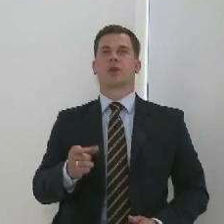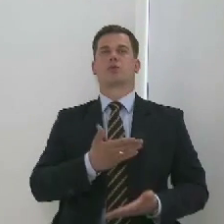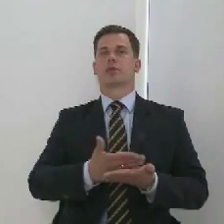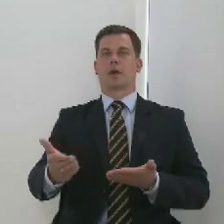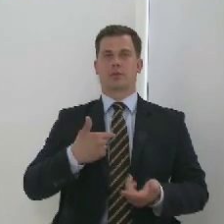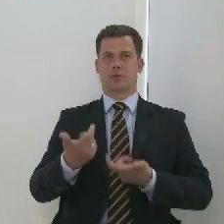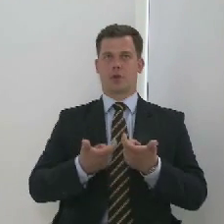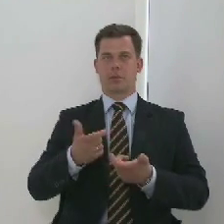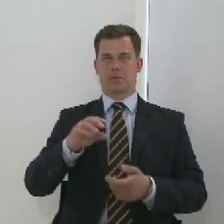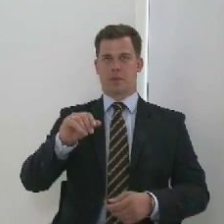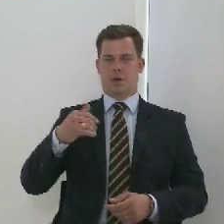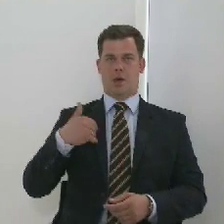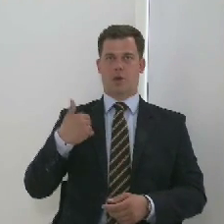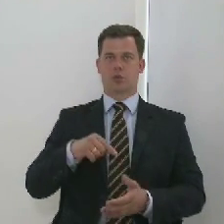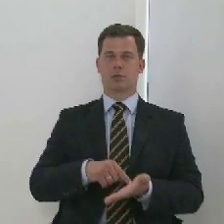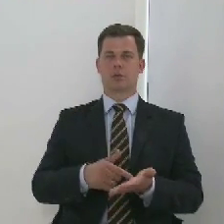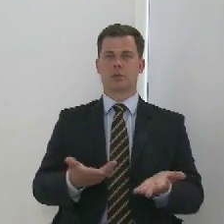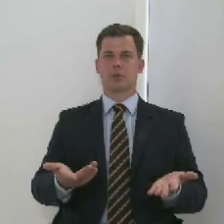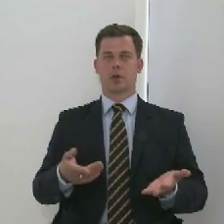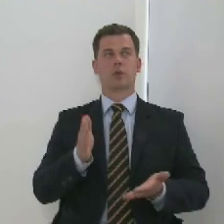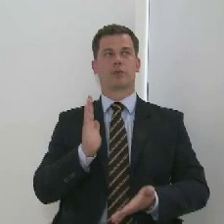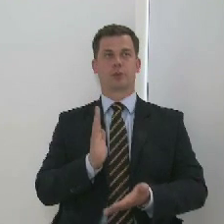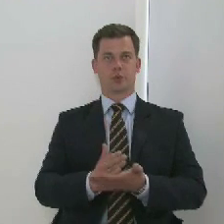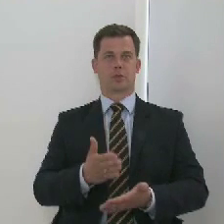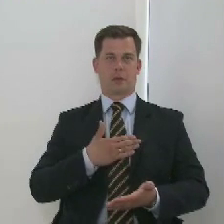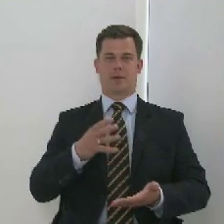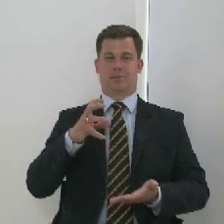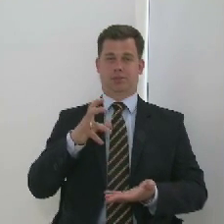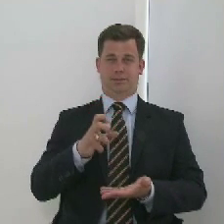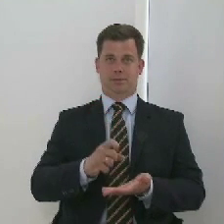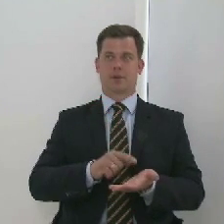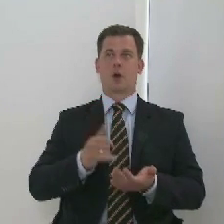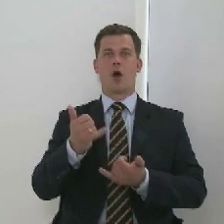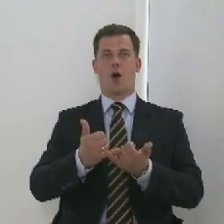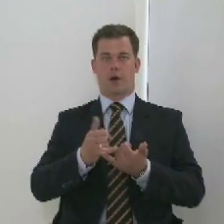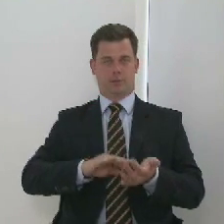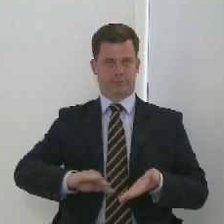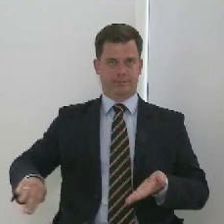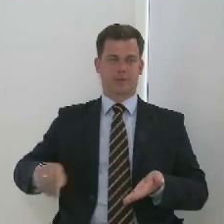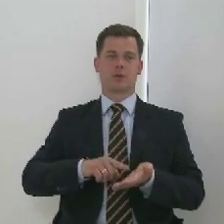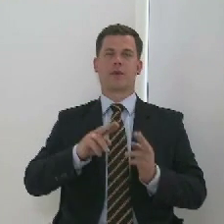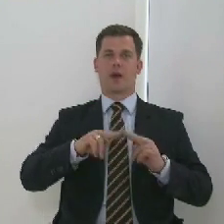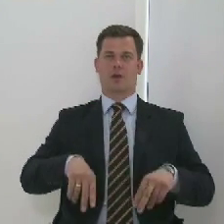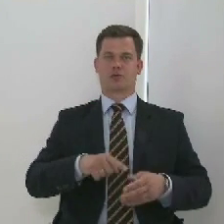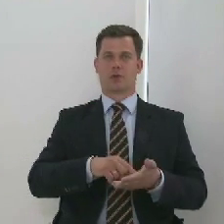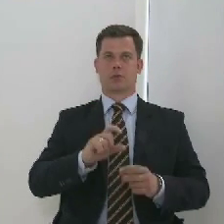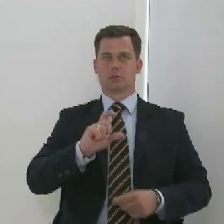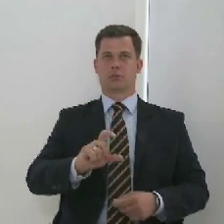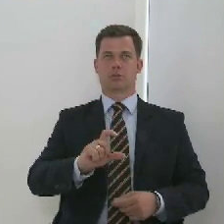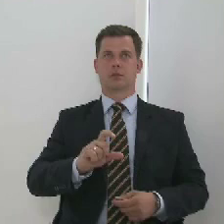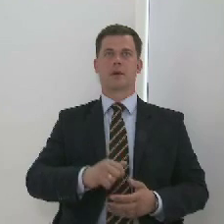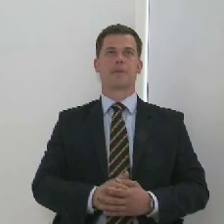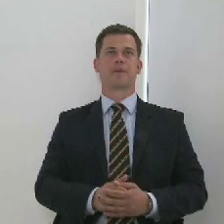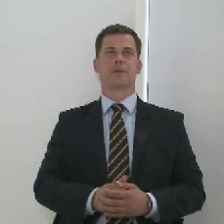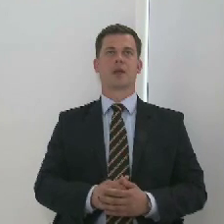dalej zrobić z tym białkiem. Więc jeżeli już jest wyciśnięty z nasion rzepaku olej, powstaje to pozostałość po wytłoczeniu oleju, czyli co